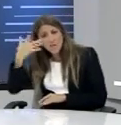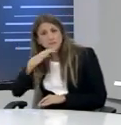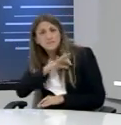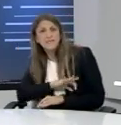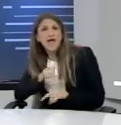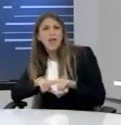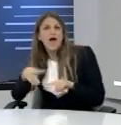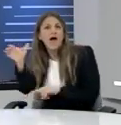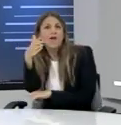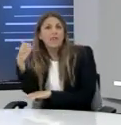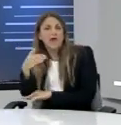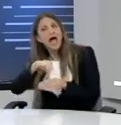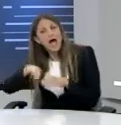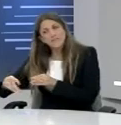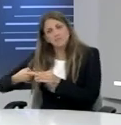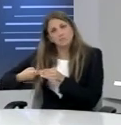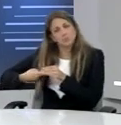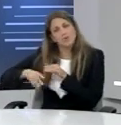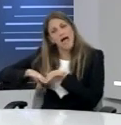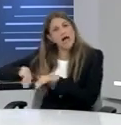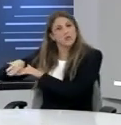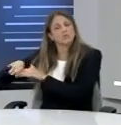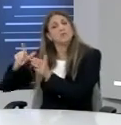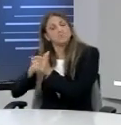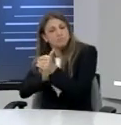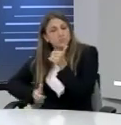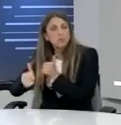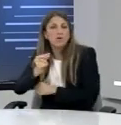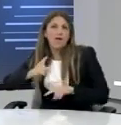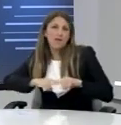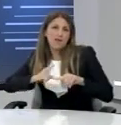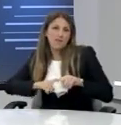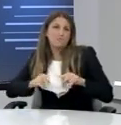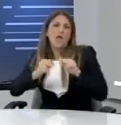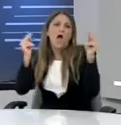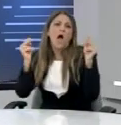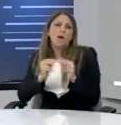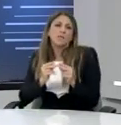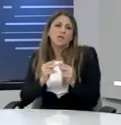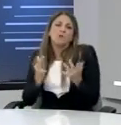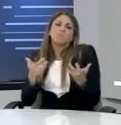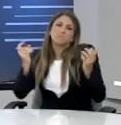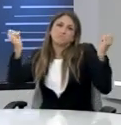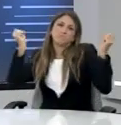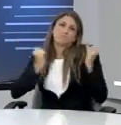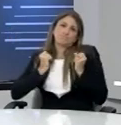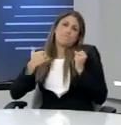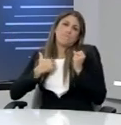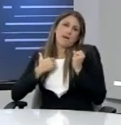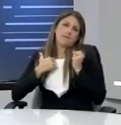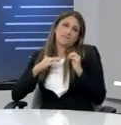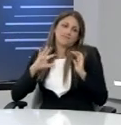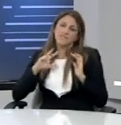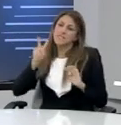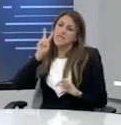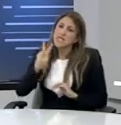ευκαιριακό, αν θέλετε, κομματικό συμφέρον. Εμείς αψηφίσαμε το πολιτικό κόστος και στο προσφυγικό και